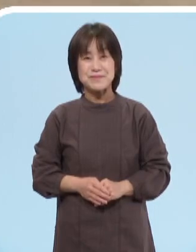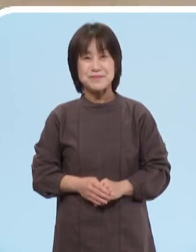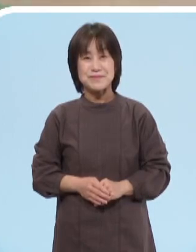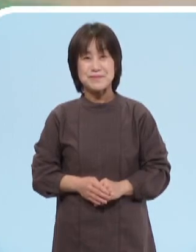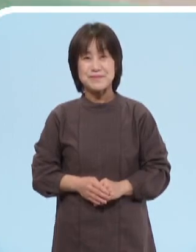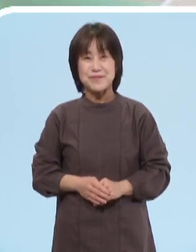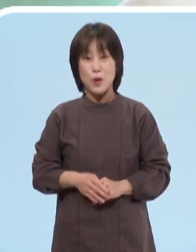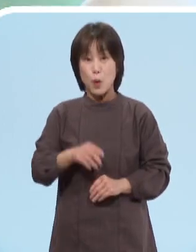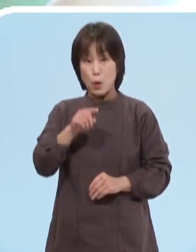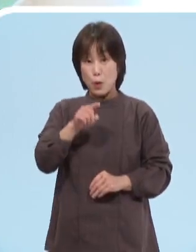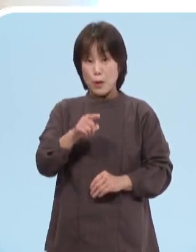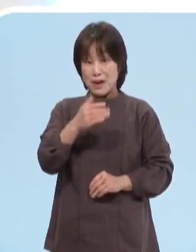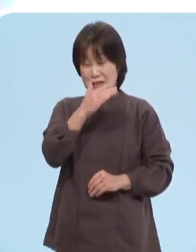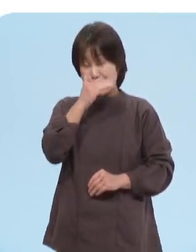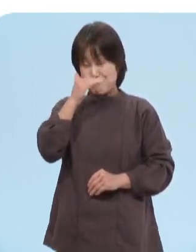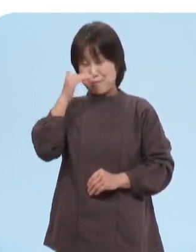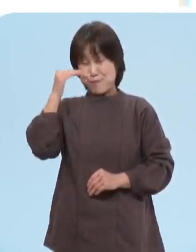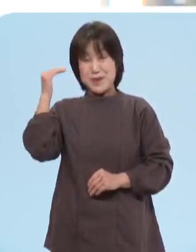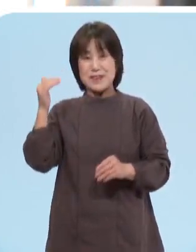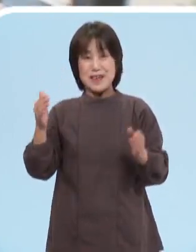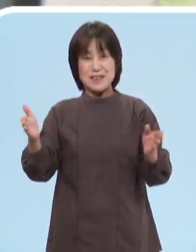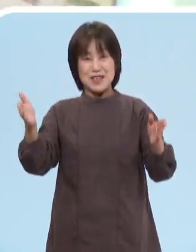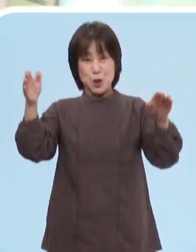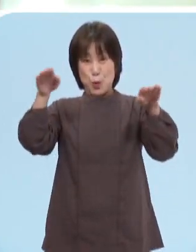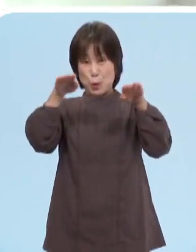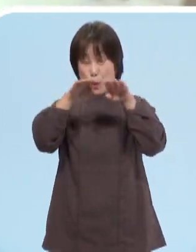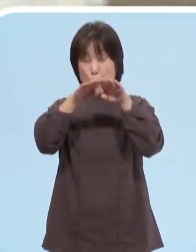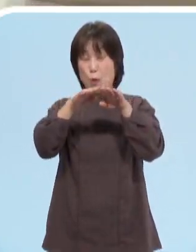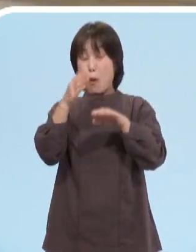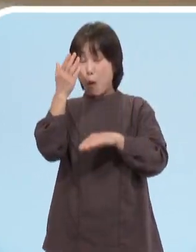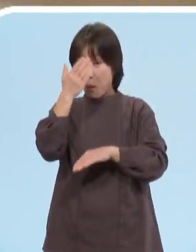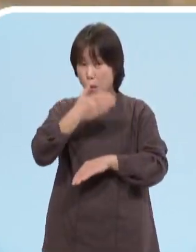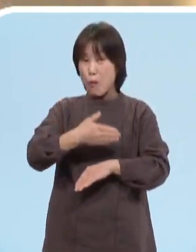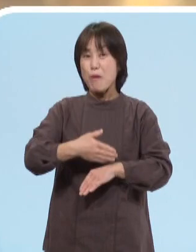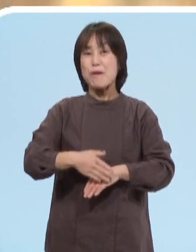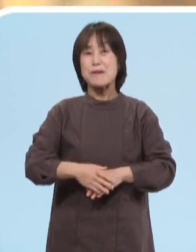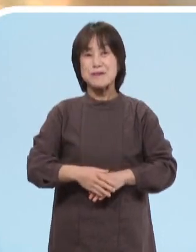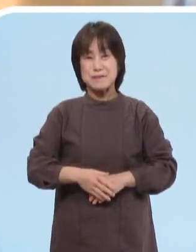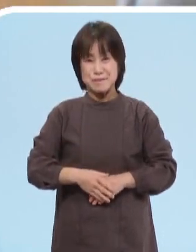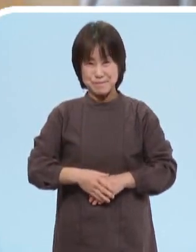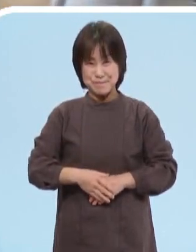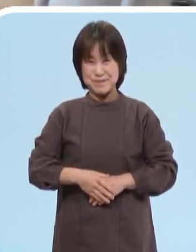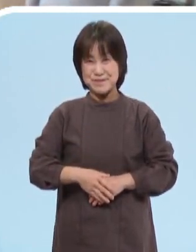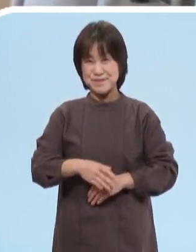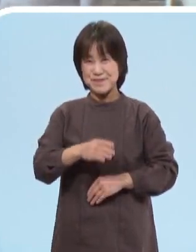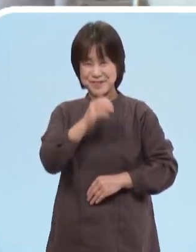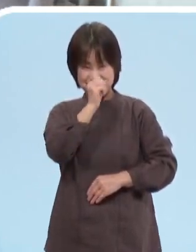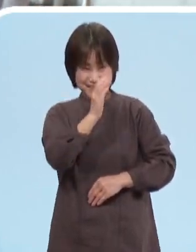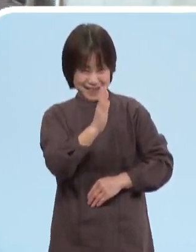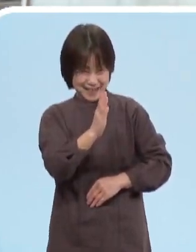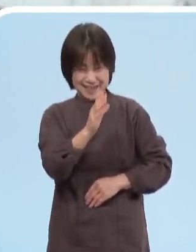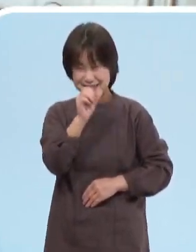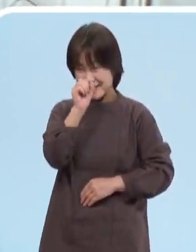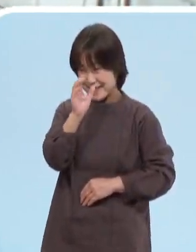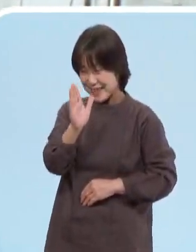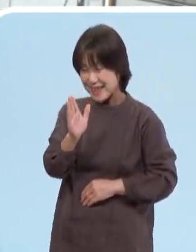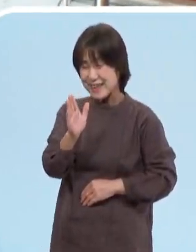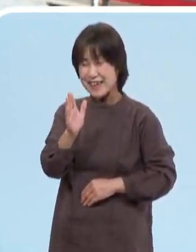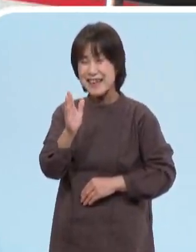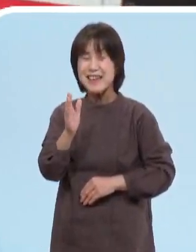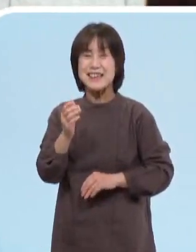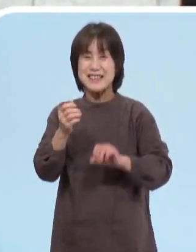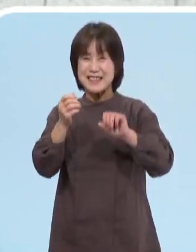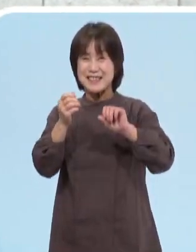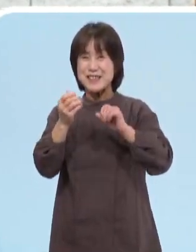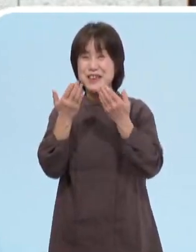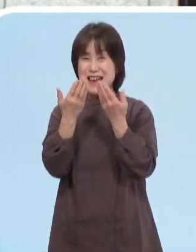いやー、こんなところにこんな立派な建物があったとはといった感じなんですけれども、よろしくお願いいたします。 よろしくお願い